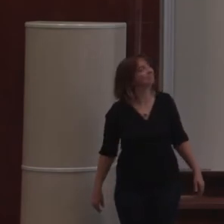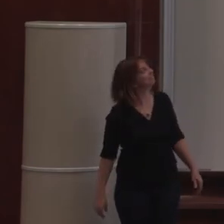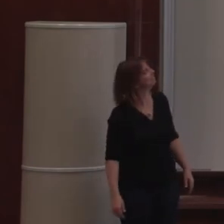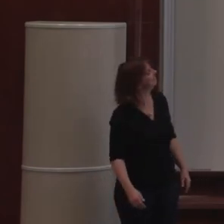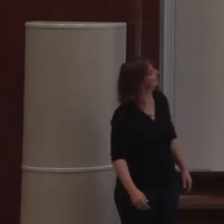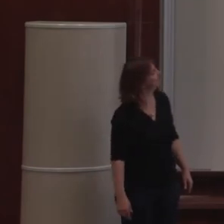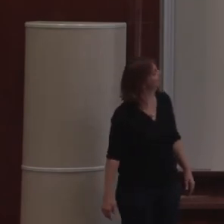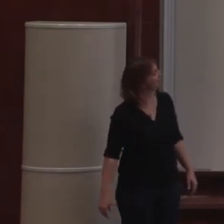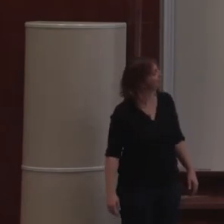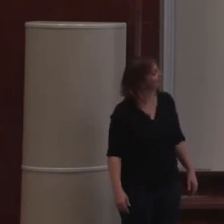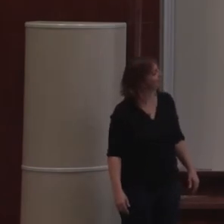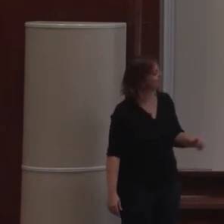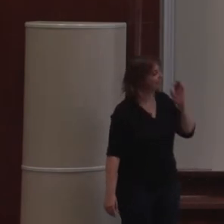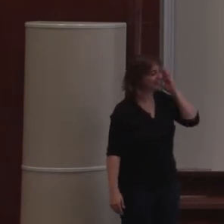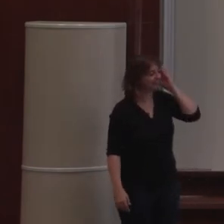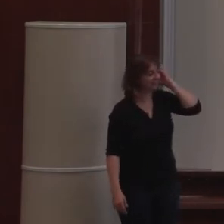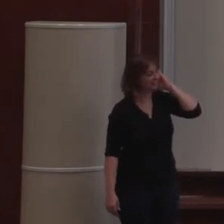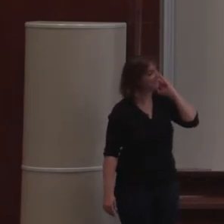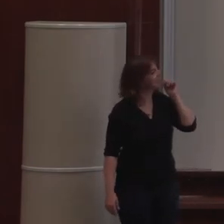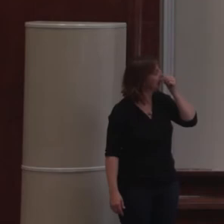Donc, j'ai un peu des soucis avec ma carte graphique en ce moment.